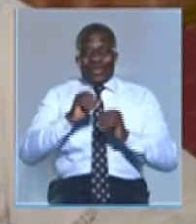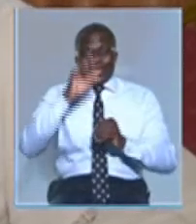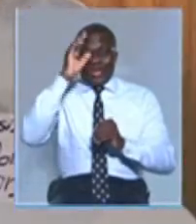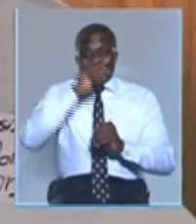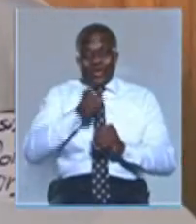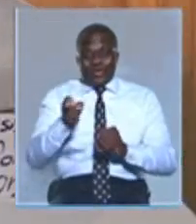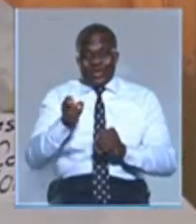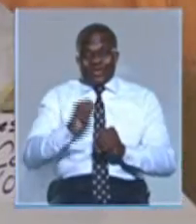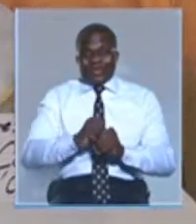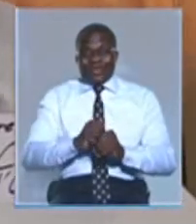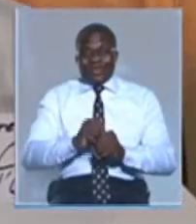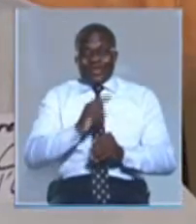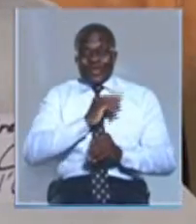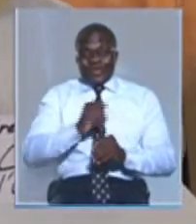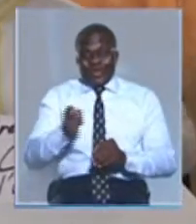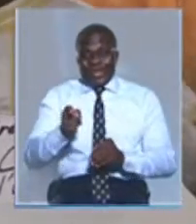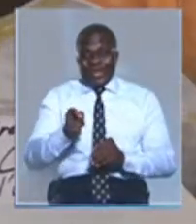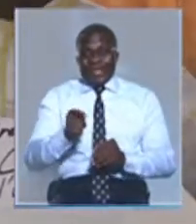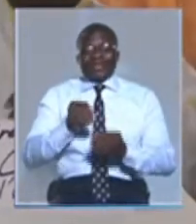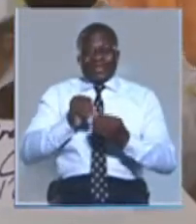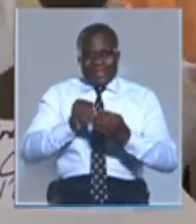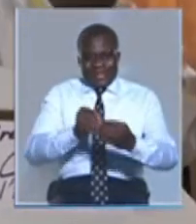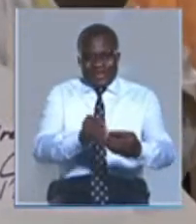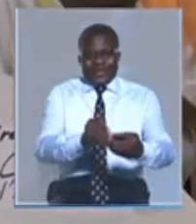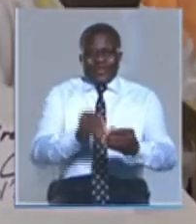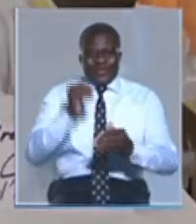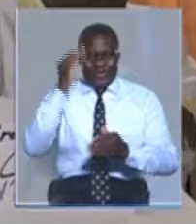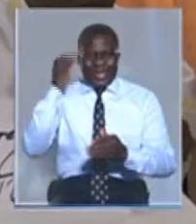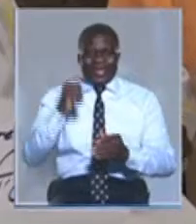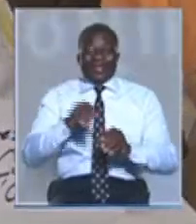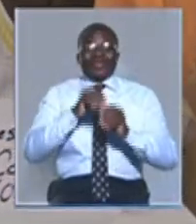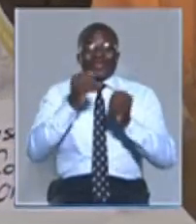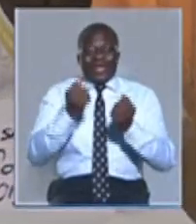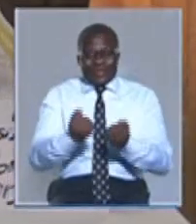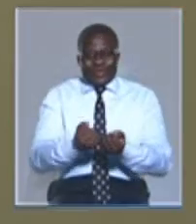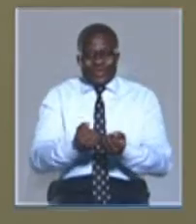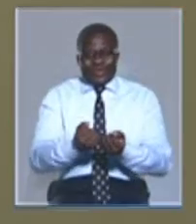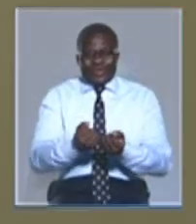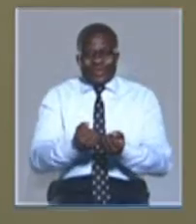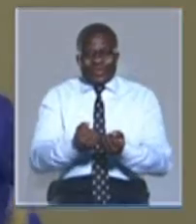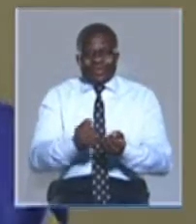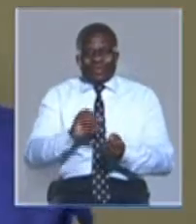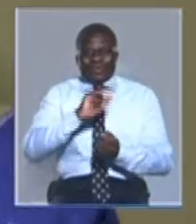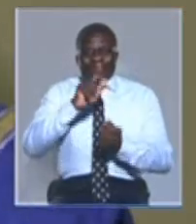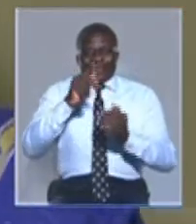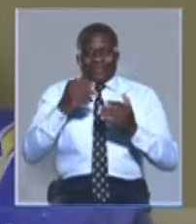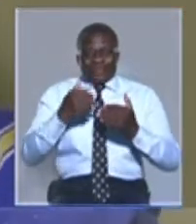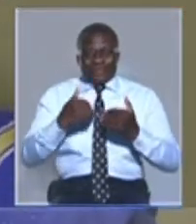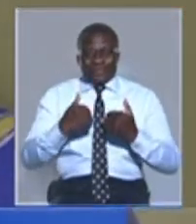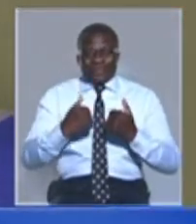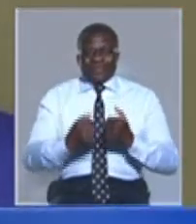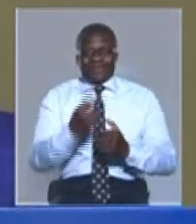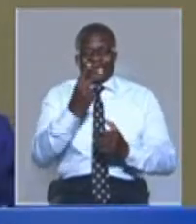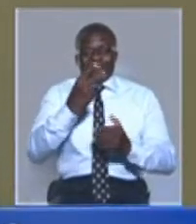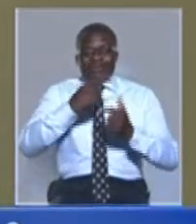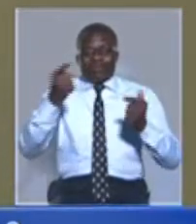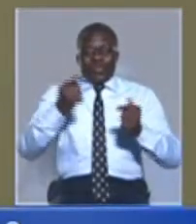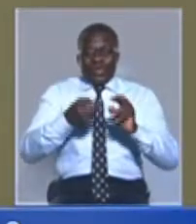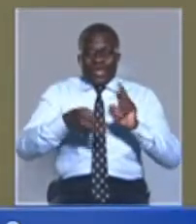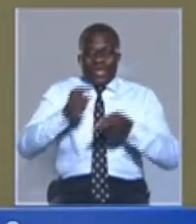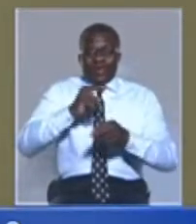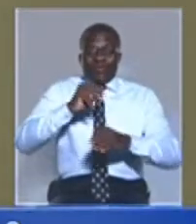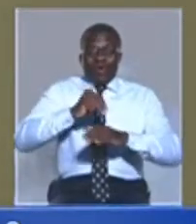Dagbo Hounan Hounan II qui est reconduit à la tête de l'association. Il y a 2 grandes